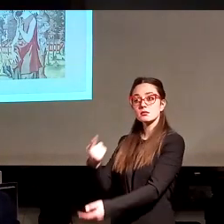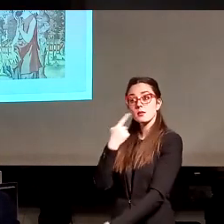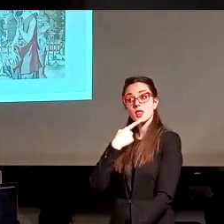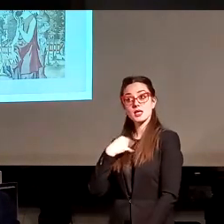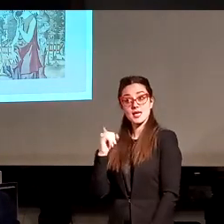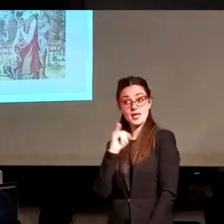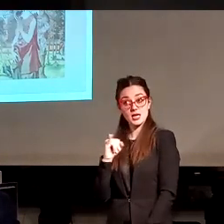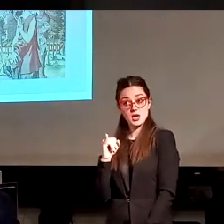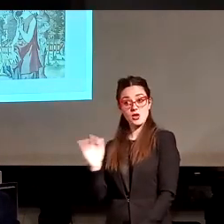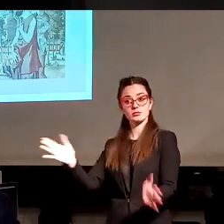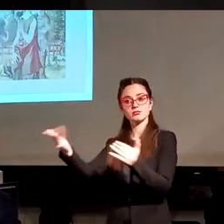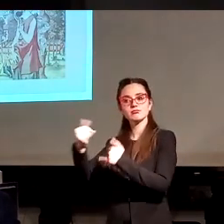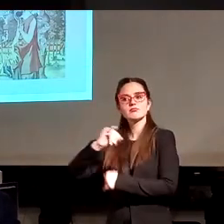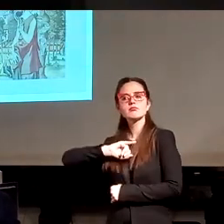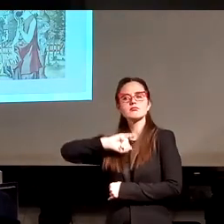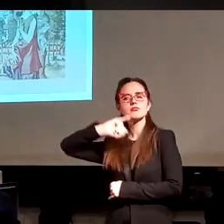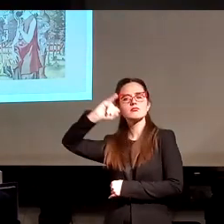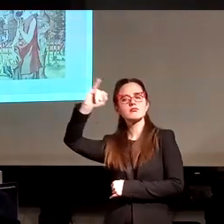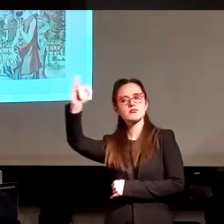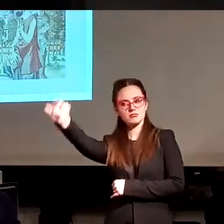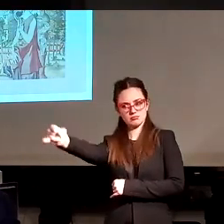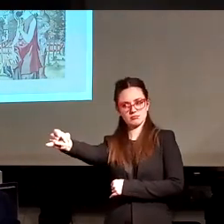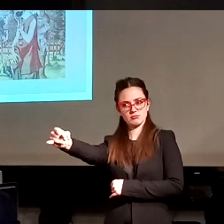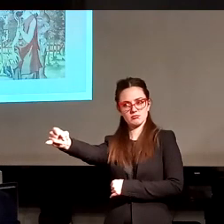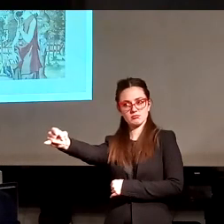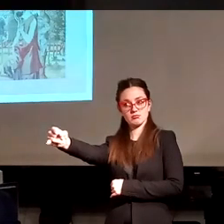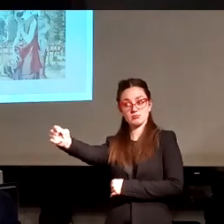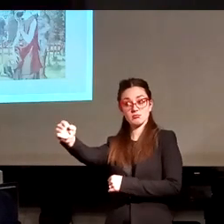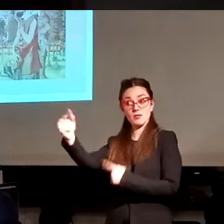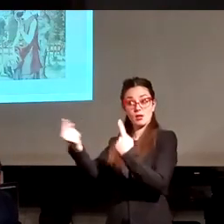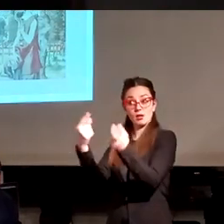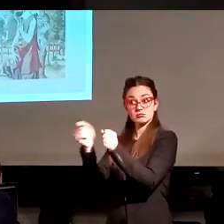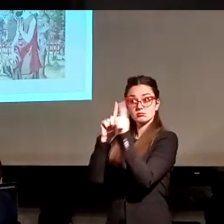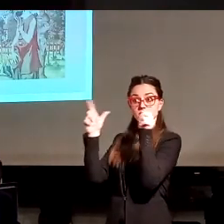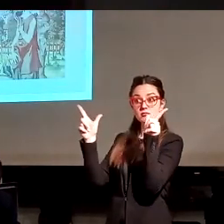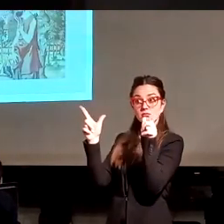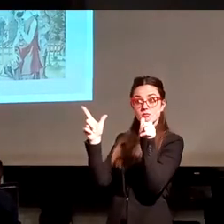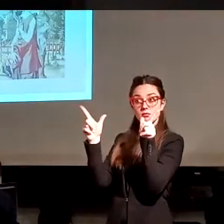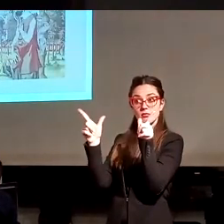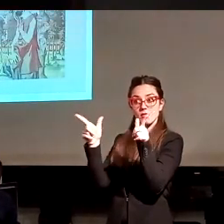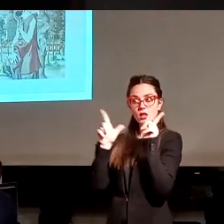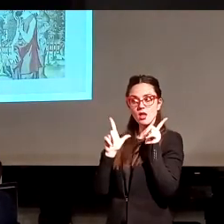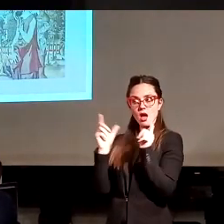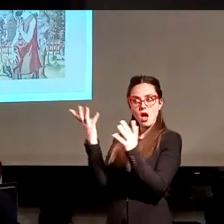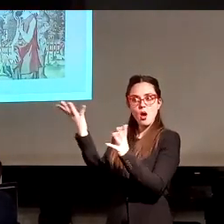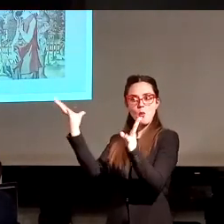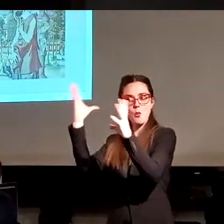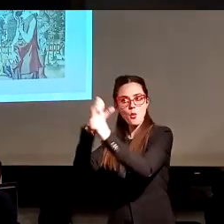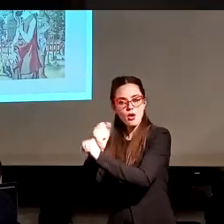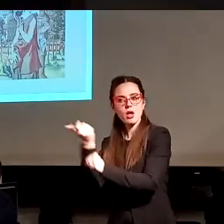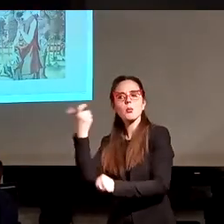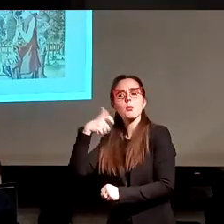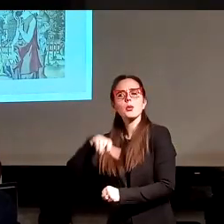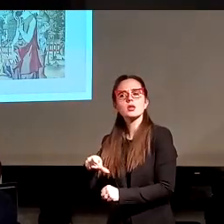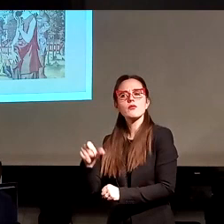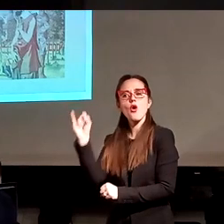ireneo si trovava nella stanza in fondo è che non mi stupisci di trovarla buia perché a ireneo piaceva